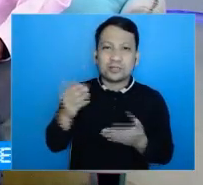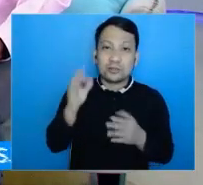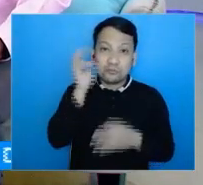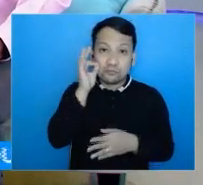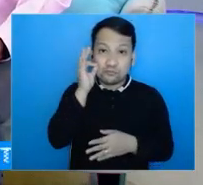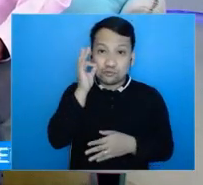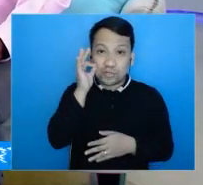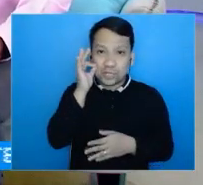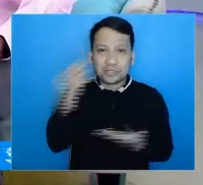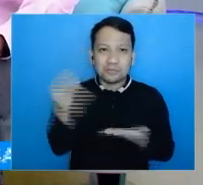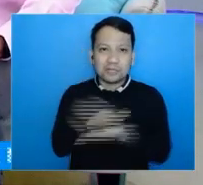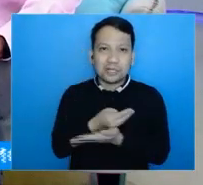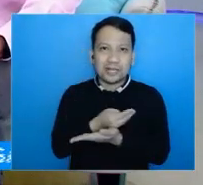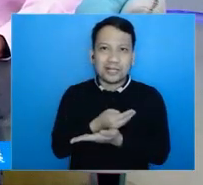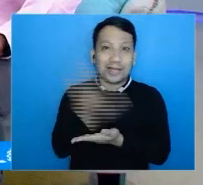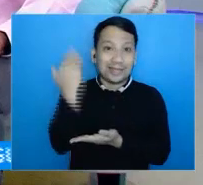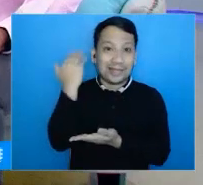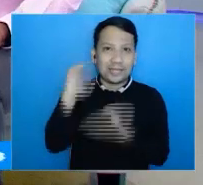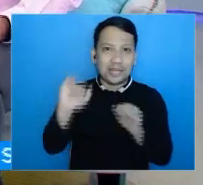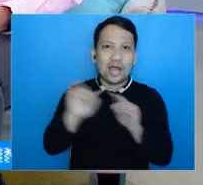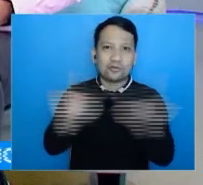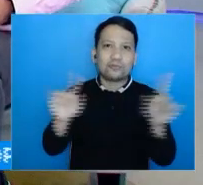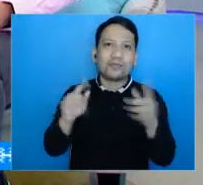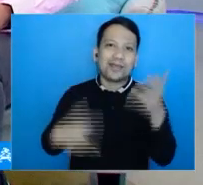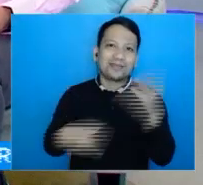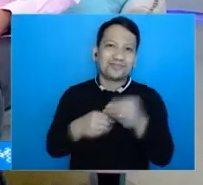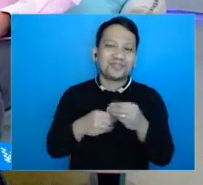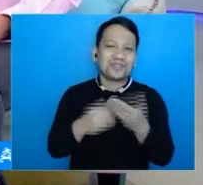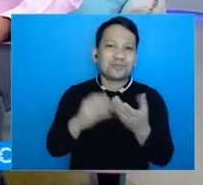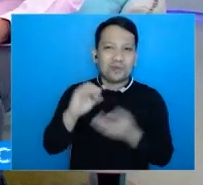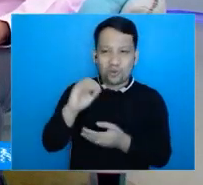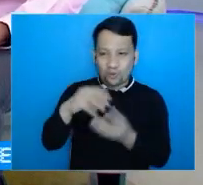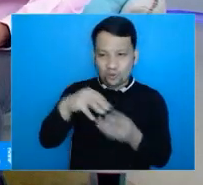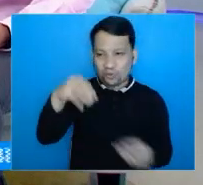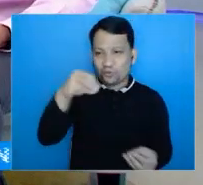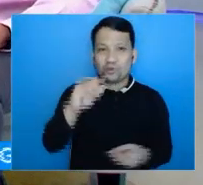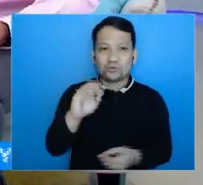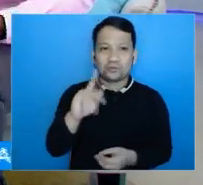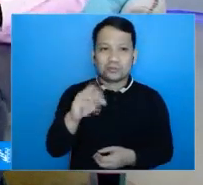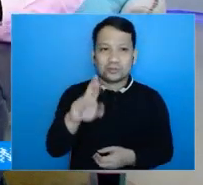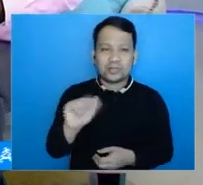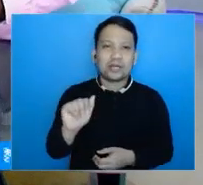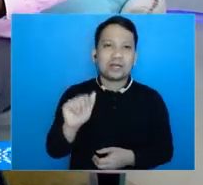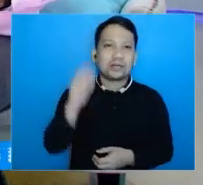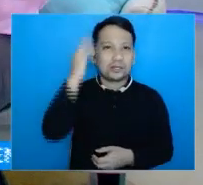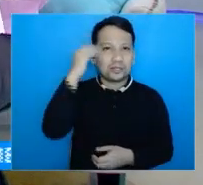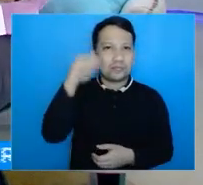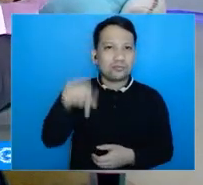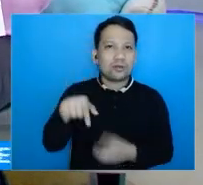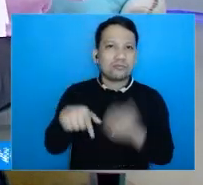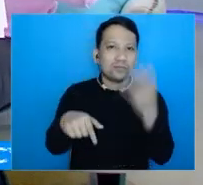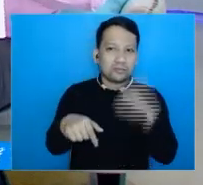mas gaganahan syempre yung mga magsasaka rin. At sa Korea, pwedeng gamitin itong side dish. Mm-mm. So maaaring makita